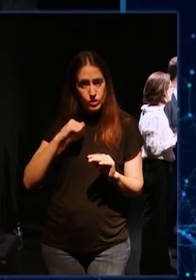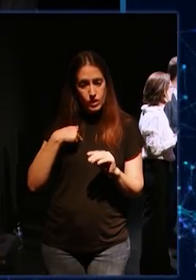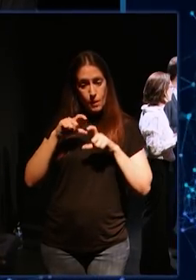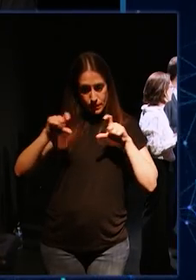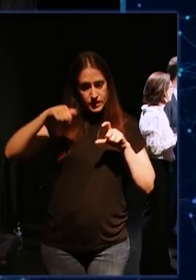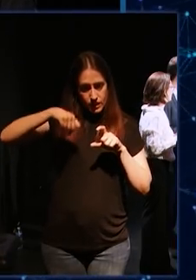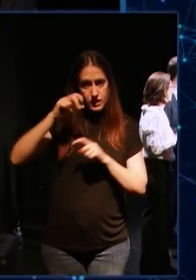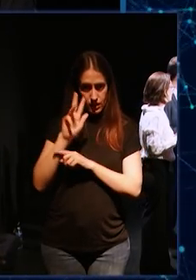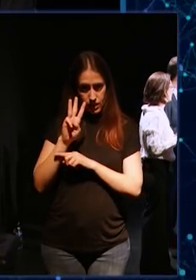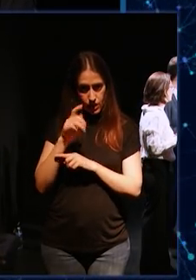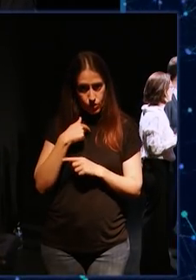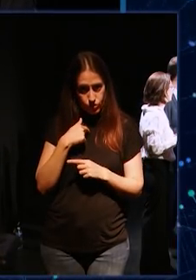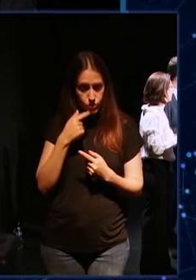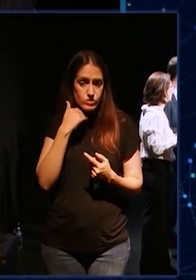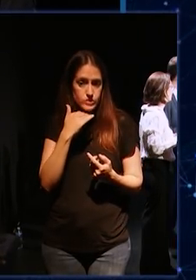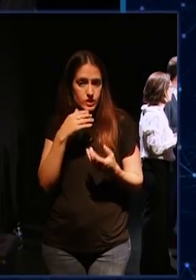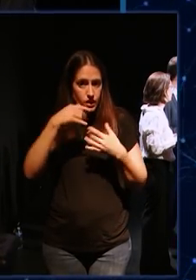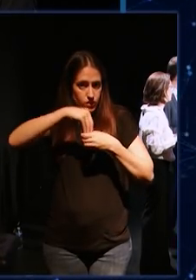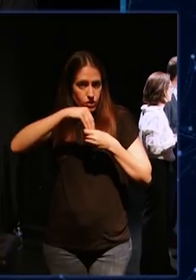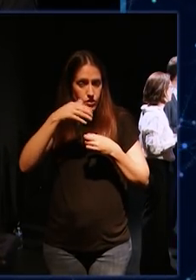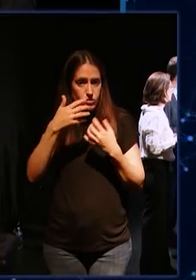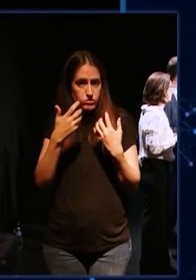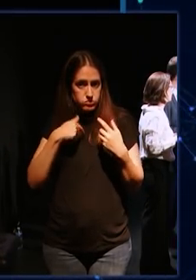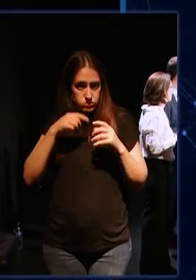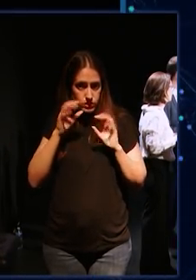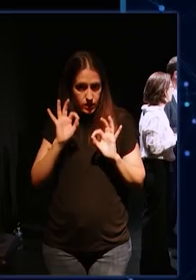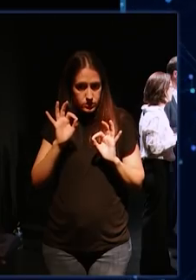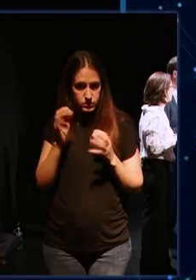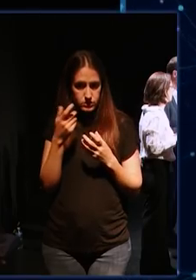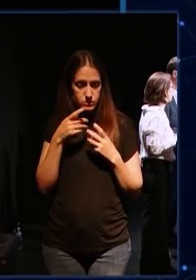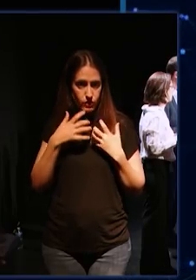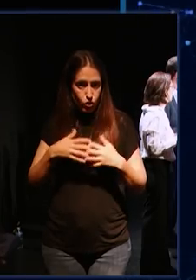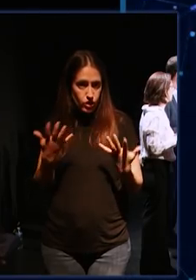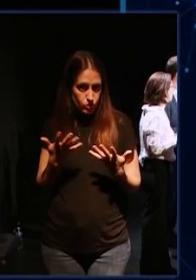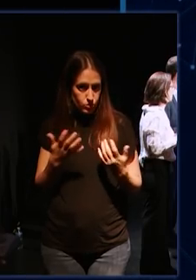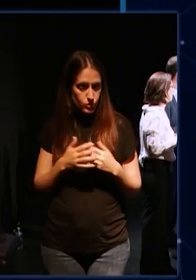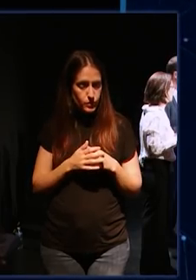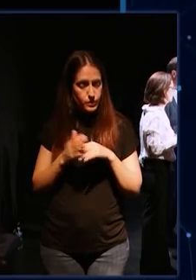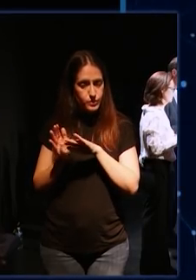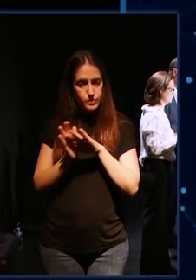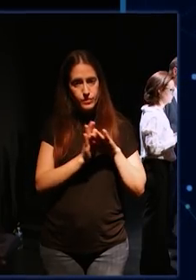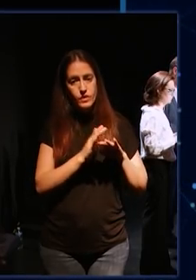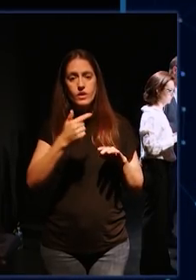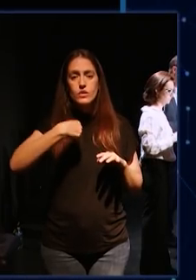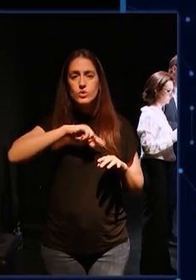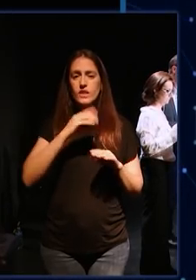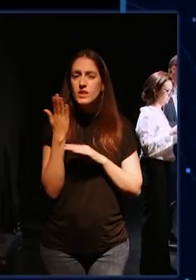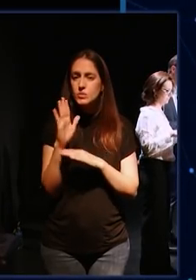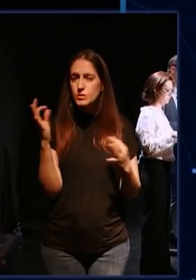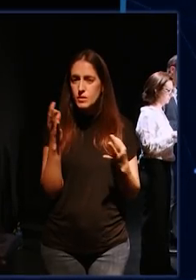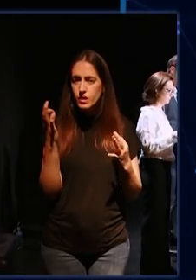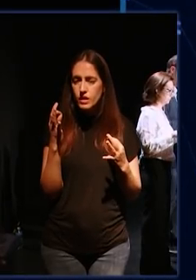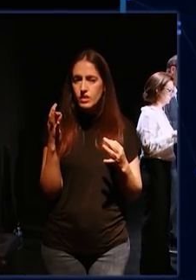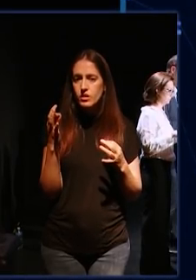tinc aquí a Cardedeu. I, per tant, conec com a usuari quina és la situació del CESTEC. I el que nosaltres proposem és que el